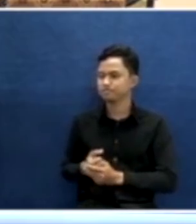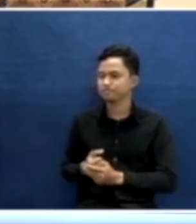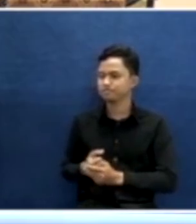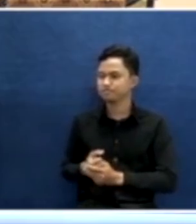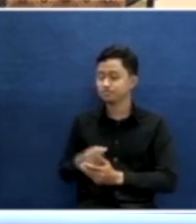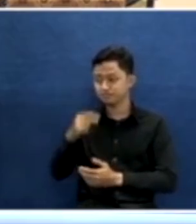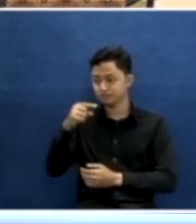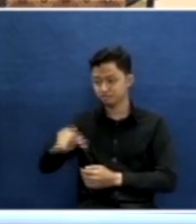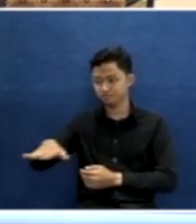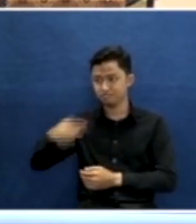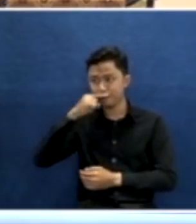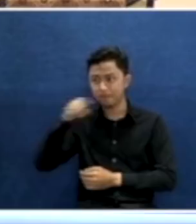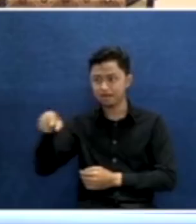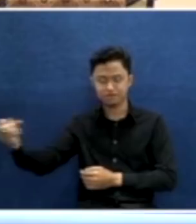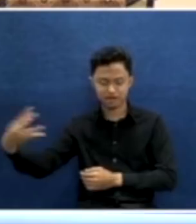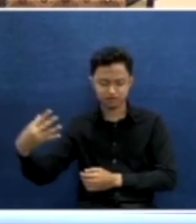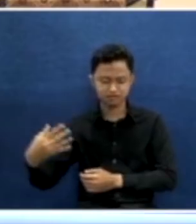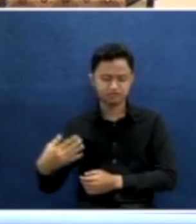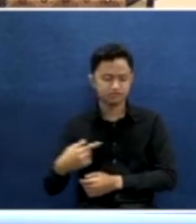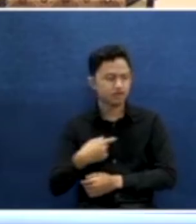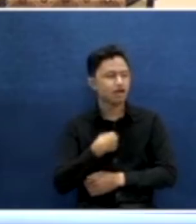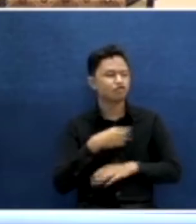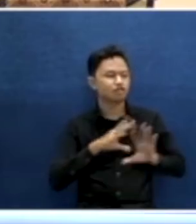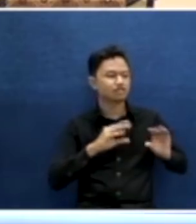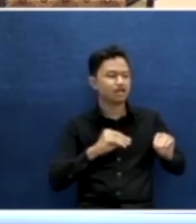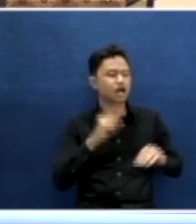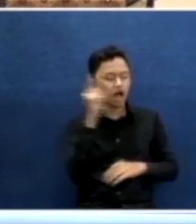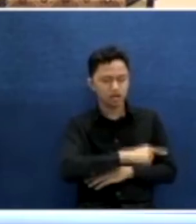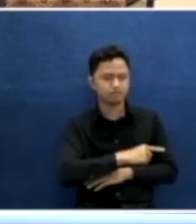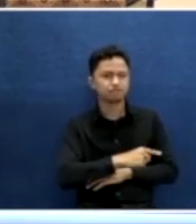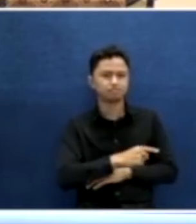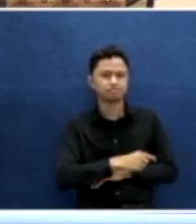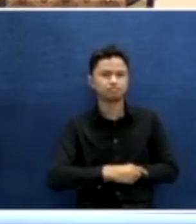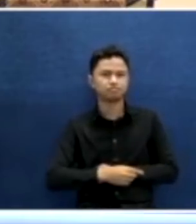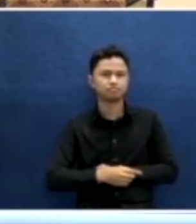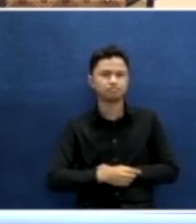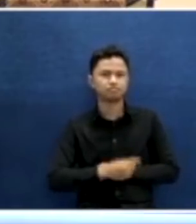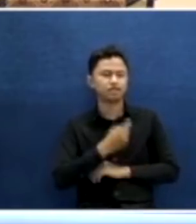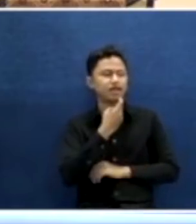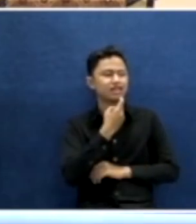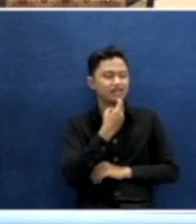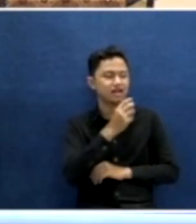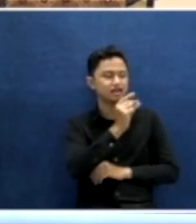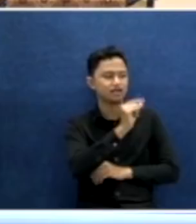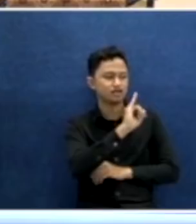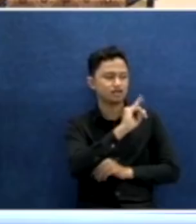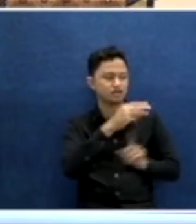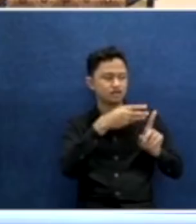Hai semuanya santri menyebutkan salah satu profesi Harom Hai yang berkaitan tentang riba